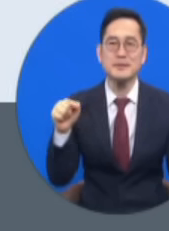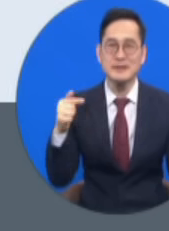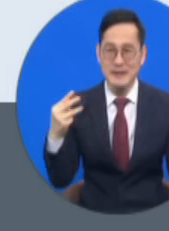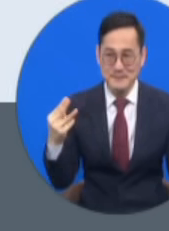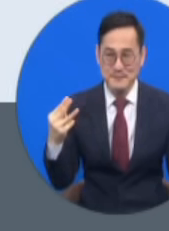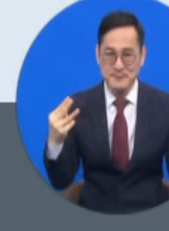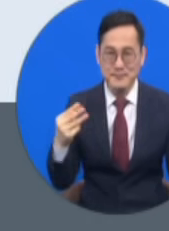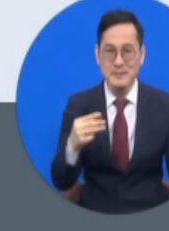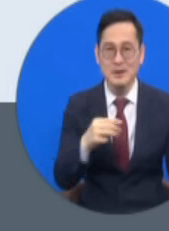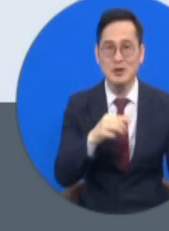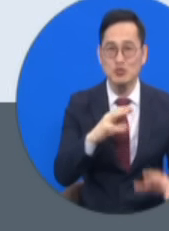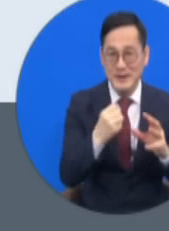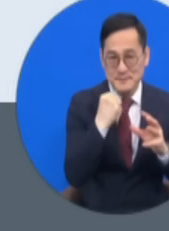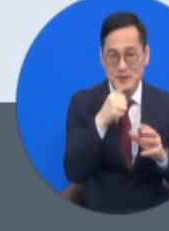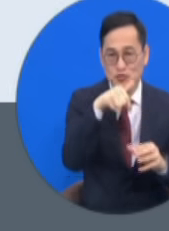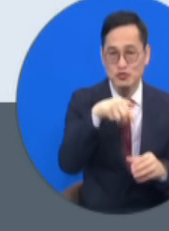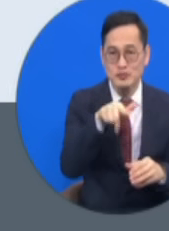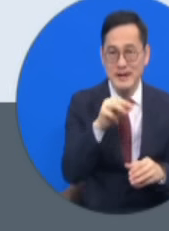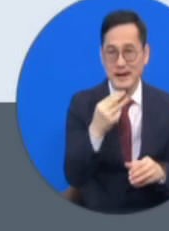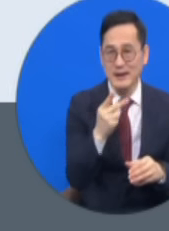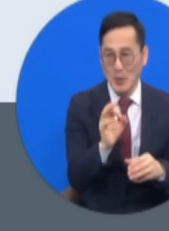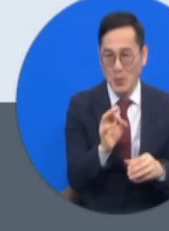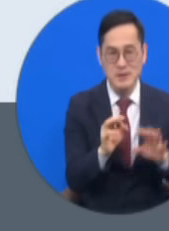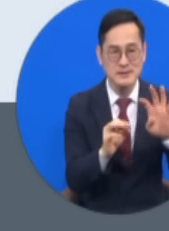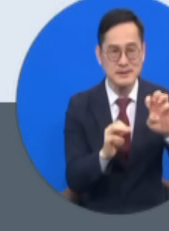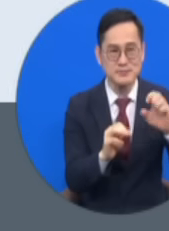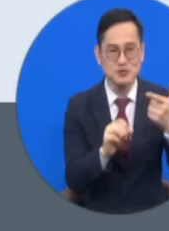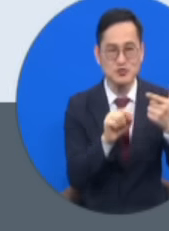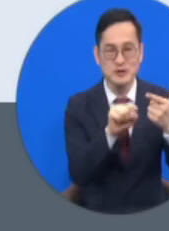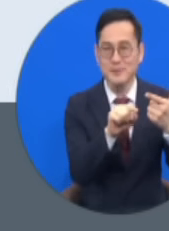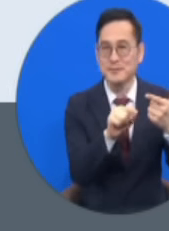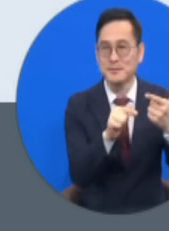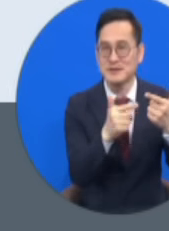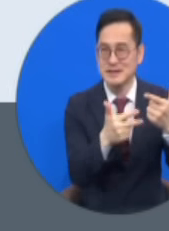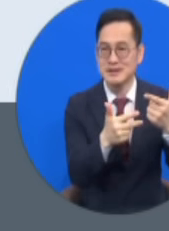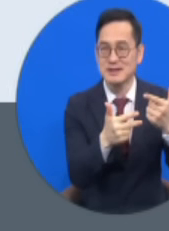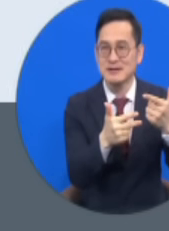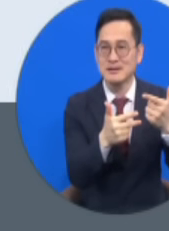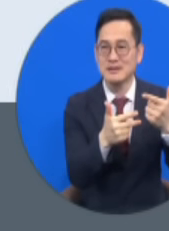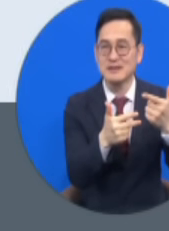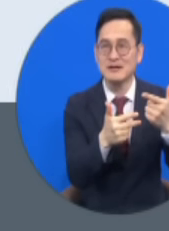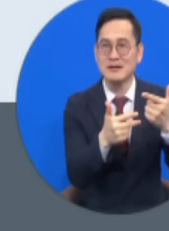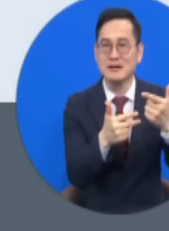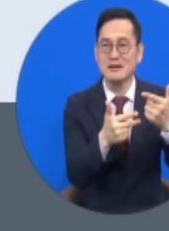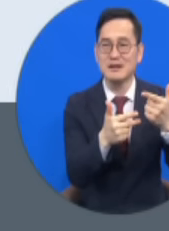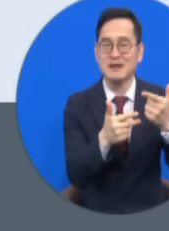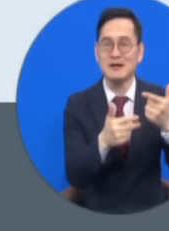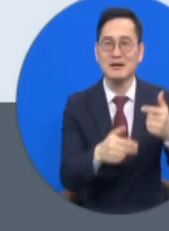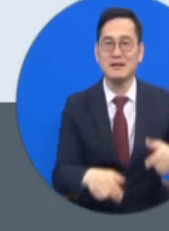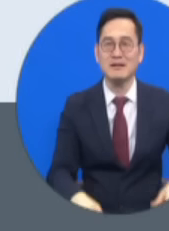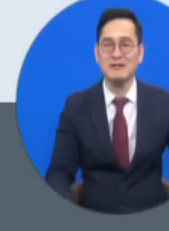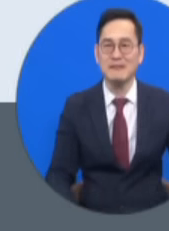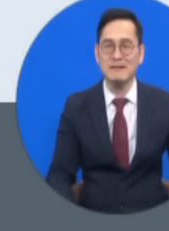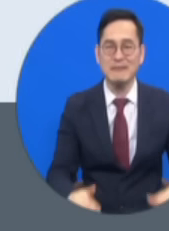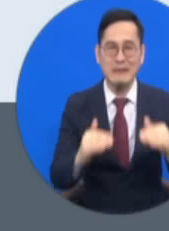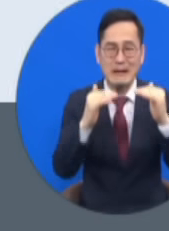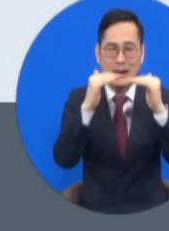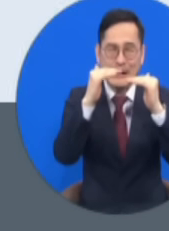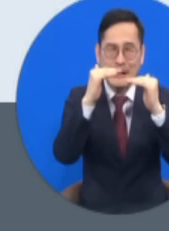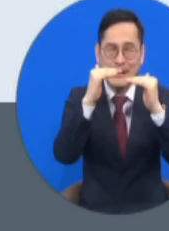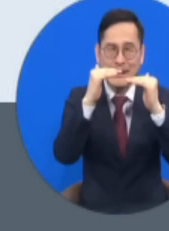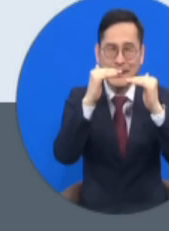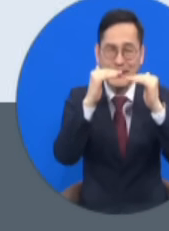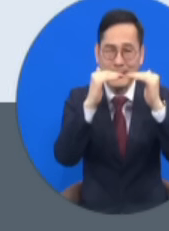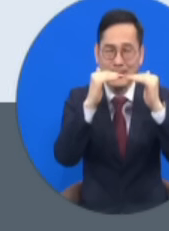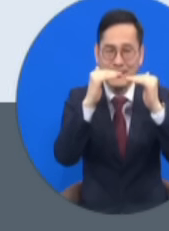46.7. 와, 소수점 차이. 완전 접전. 완전 접전. 양천갑.